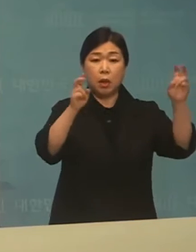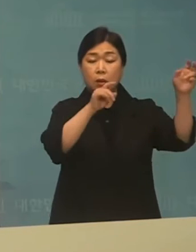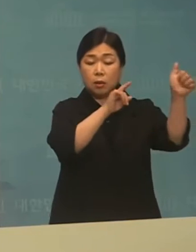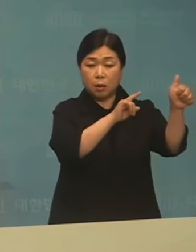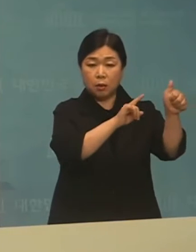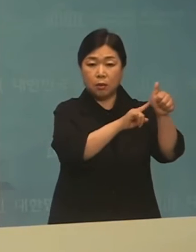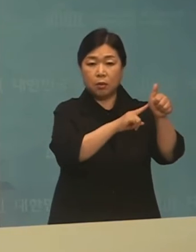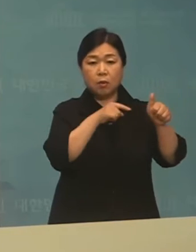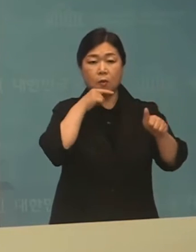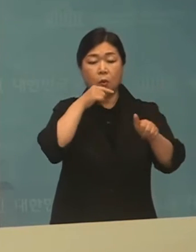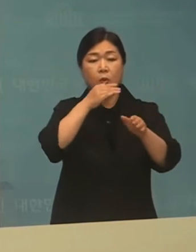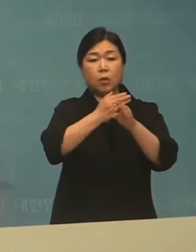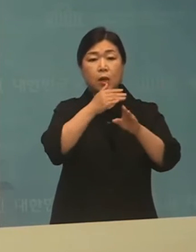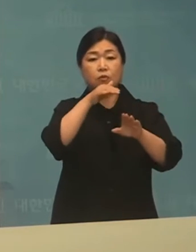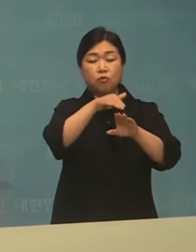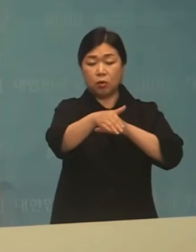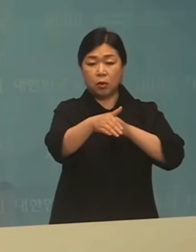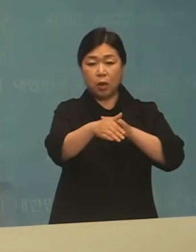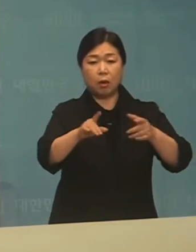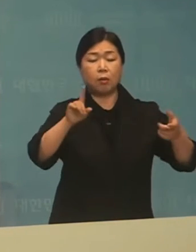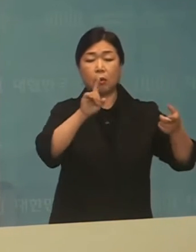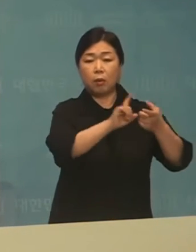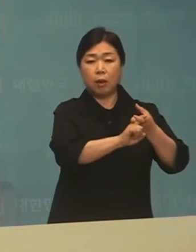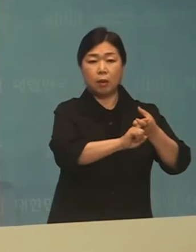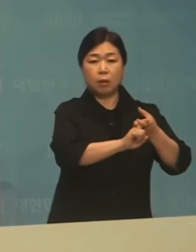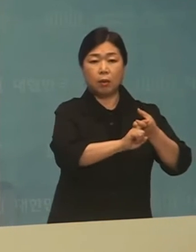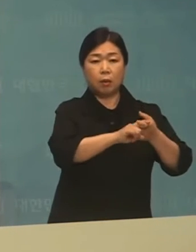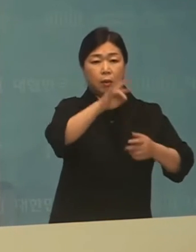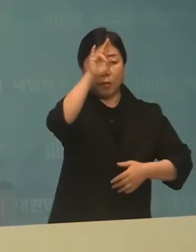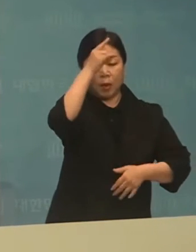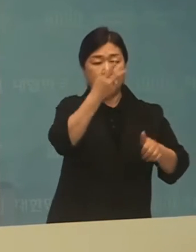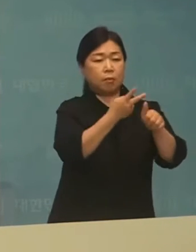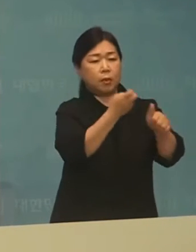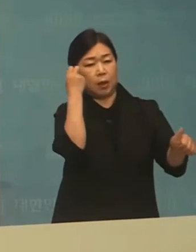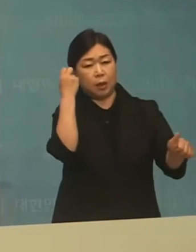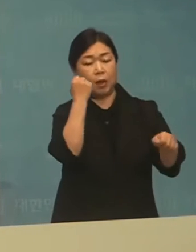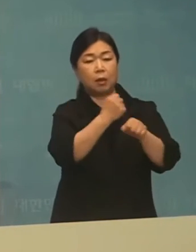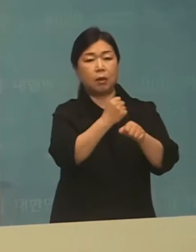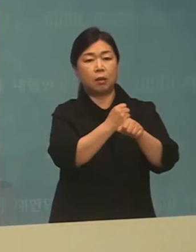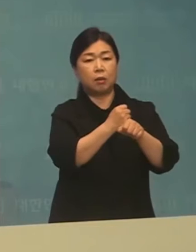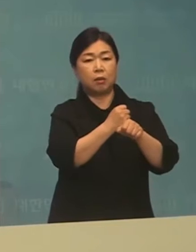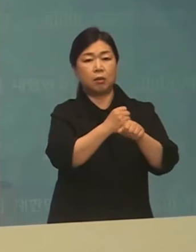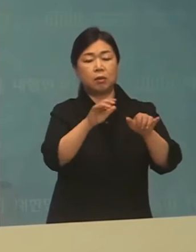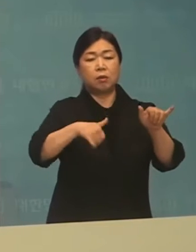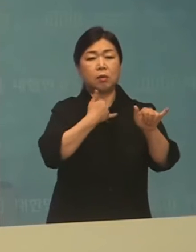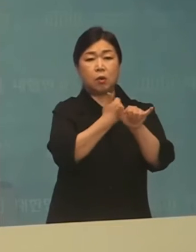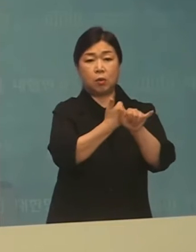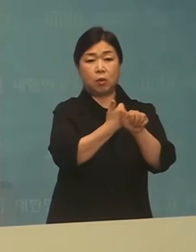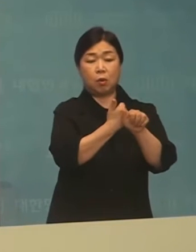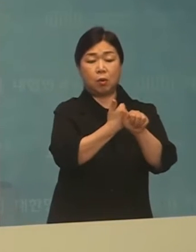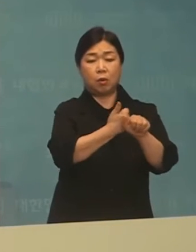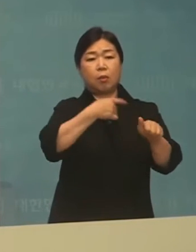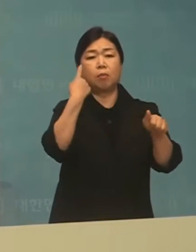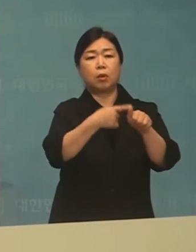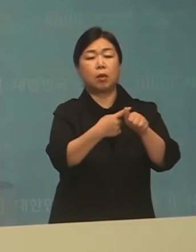공산주의자와 결탁하여 박근혜 대통령을 끌어내린 역적이라고 비난하기도 합니다.